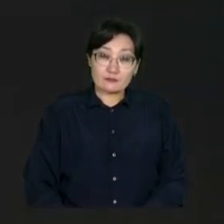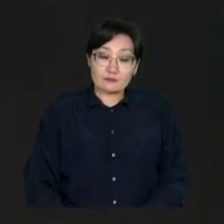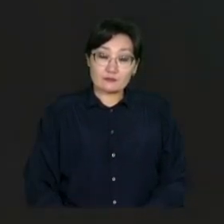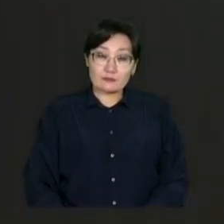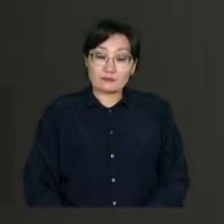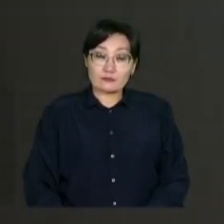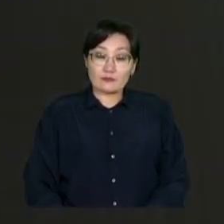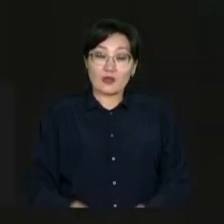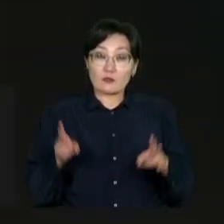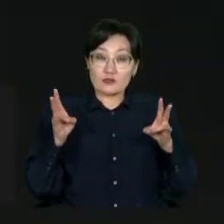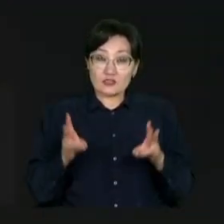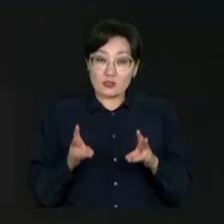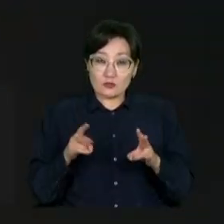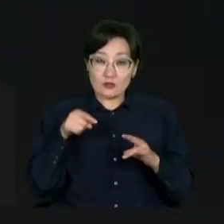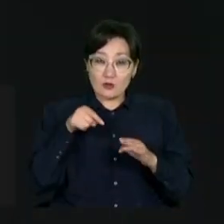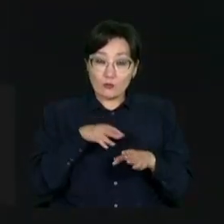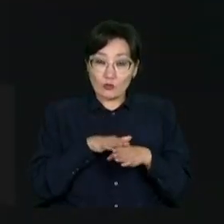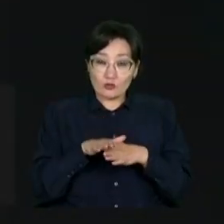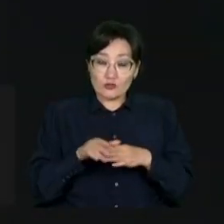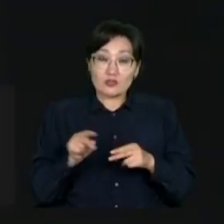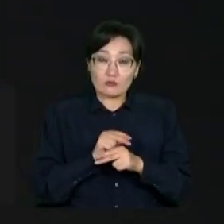штаб. Повреждения наконец-то устранили.